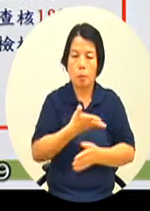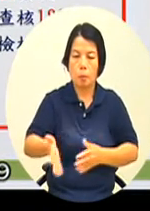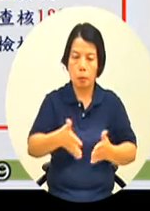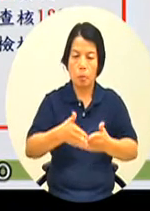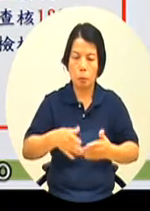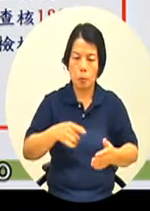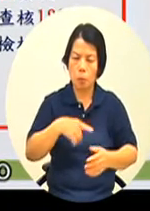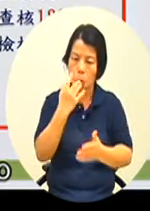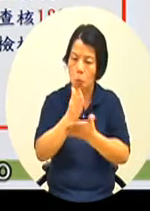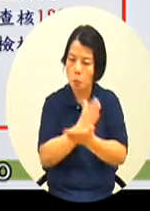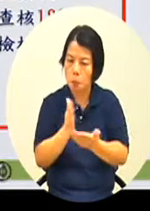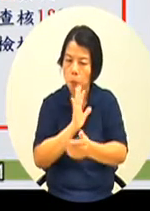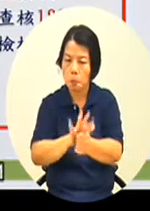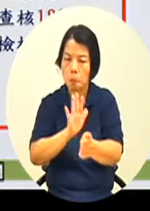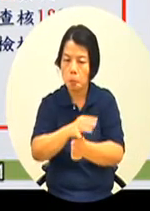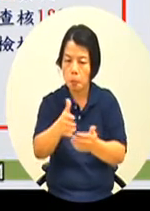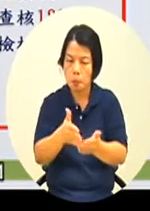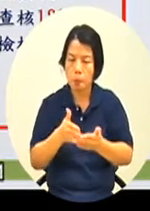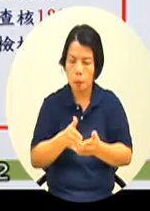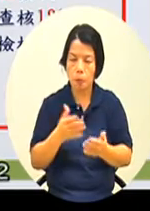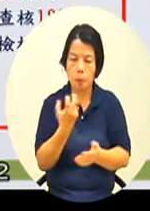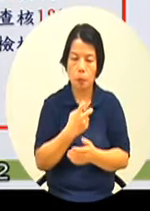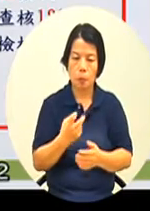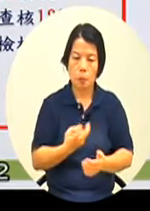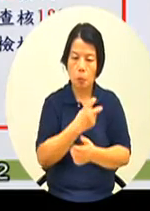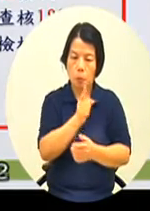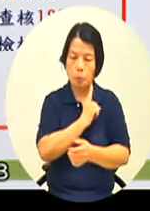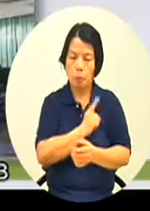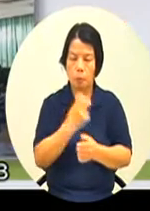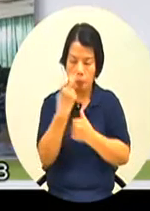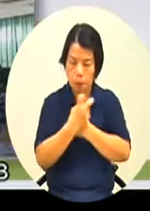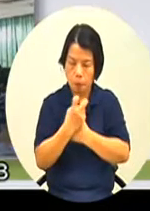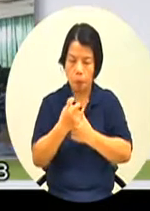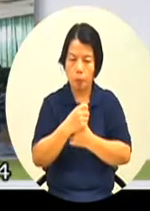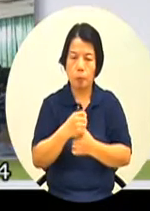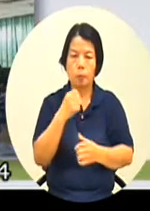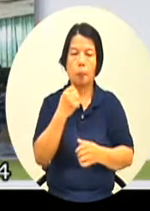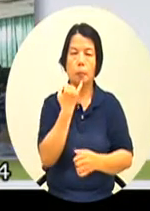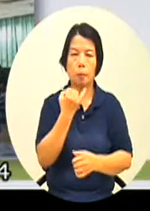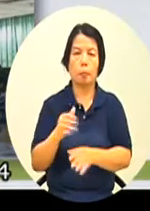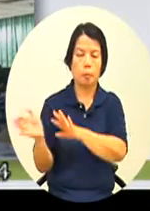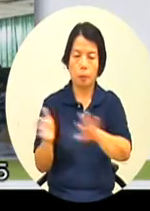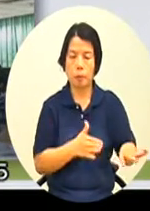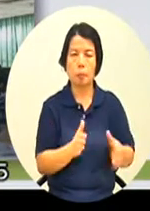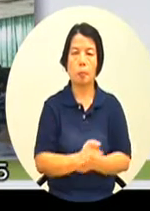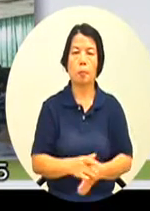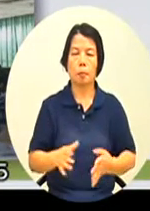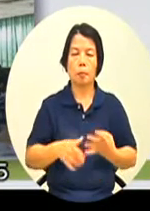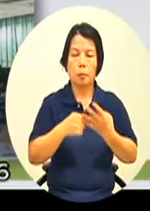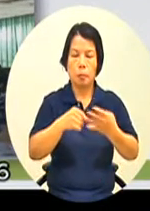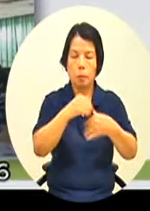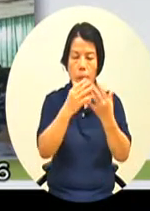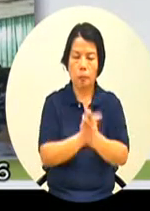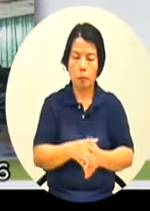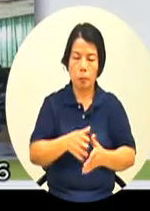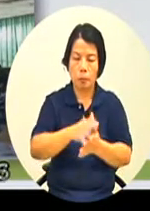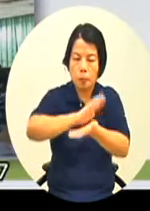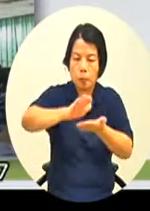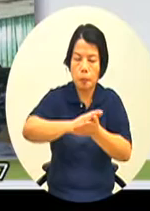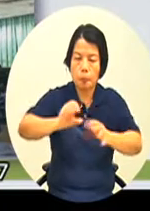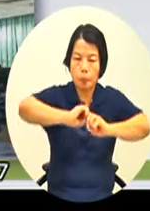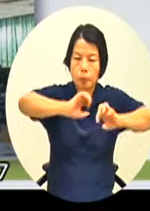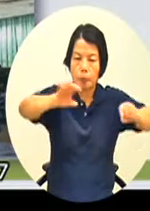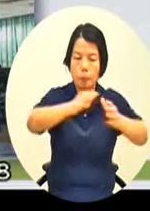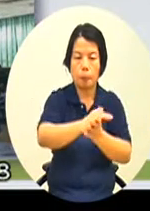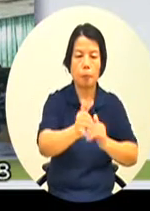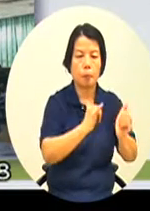风险，发挥自我稽查的功能。第三个部分，我们办理廉政的先导，我们鼓励社会大